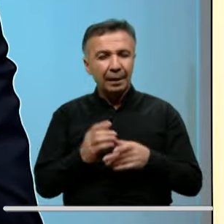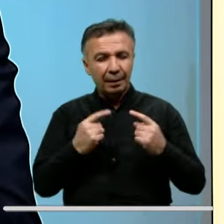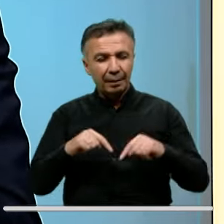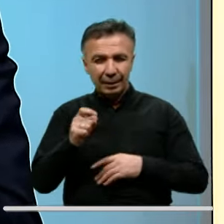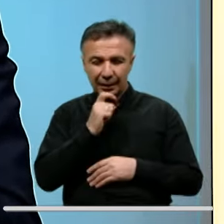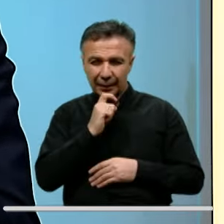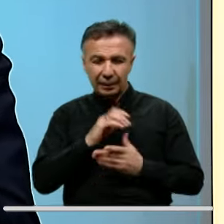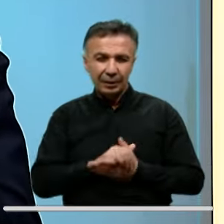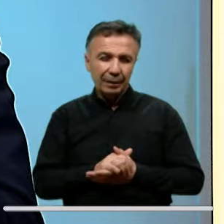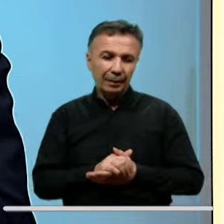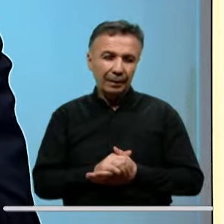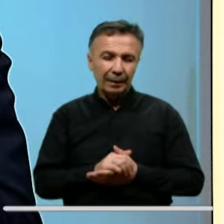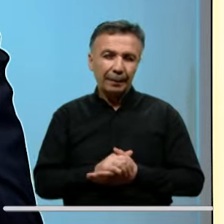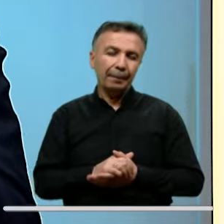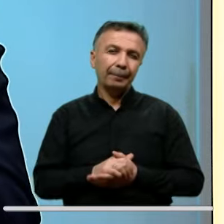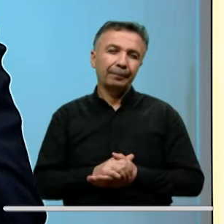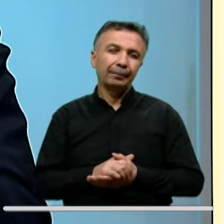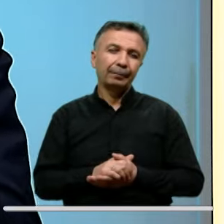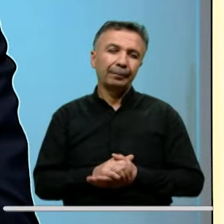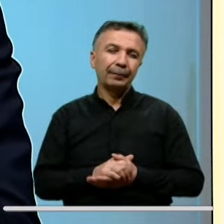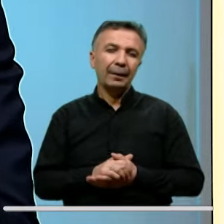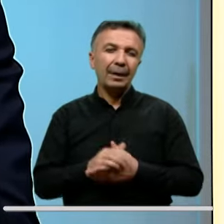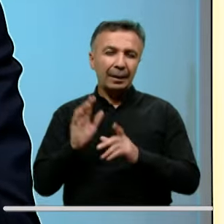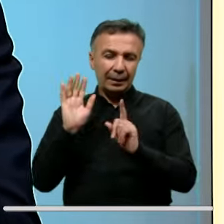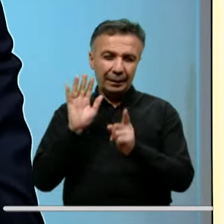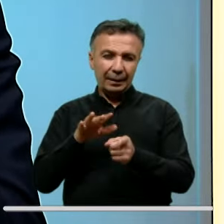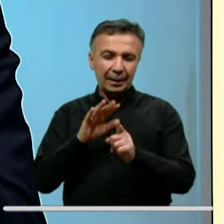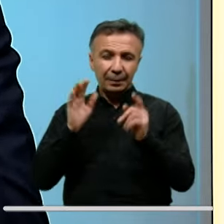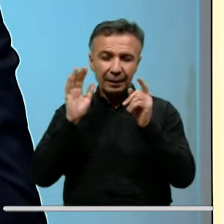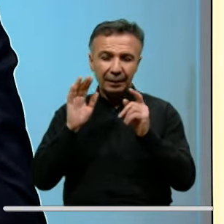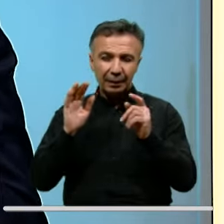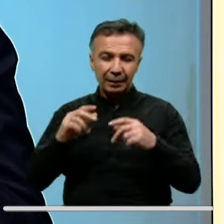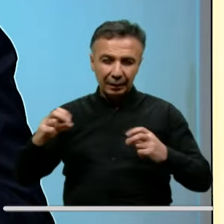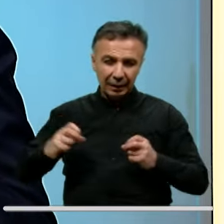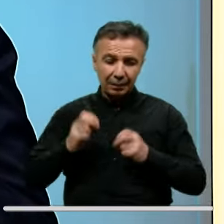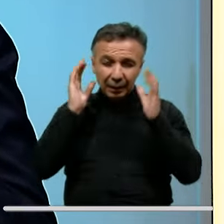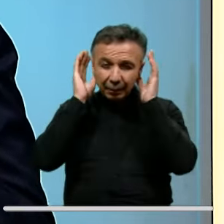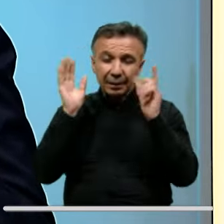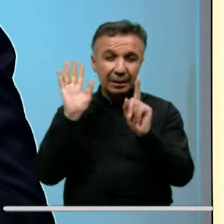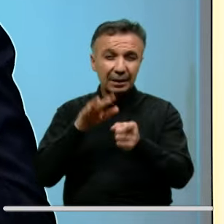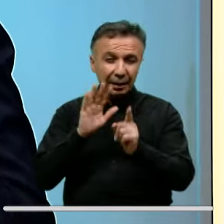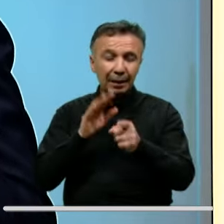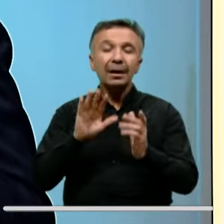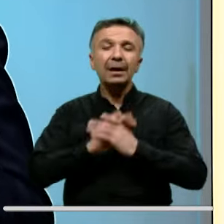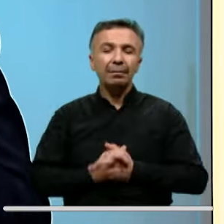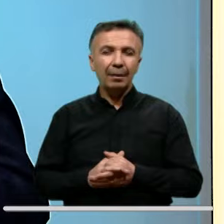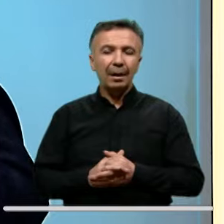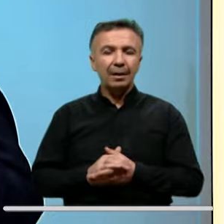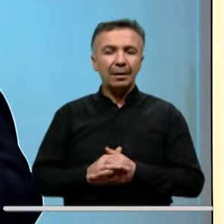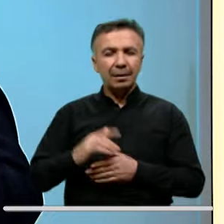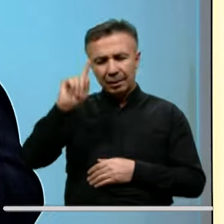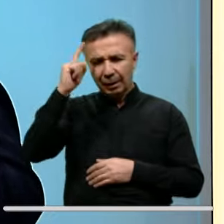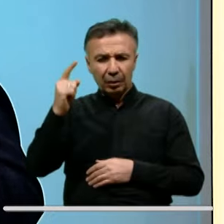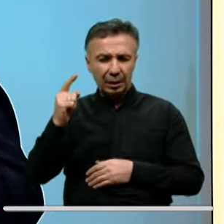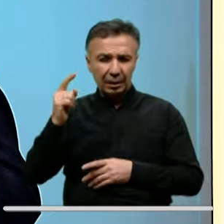bir ben tersine döndüreceğim işi. Tesbih evet. namazı cemaatle kılınmaz. Cemaatle kılınmaz. Dolayısıyla herkes münfereden